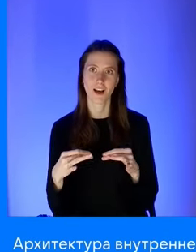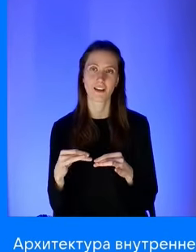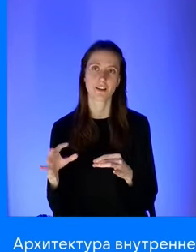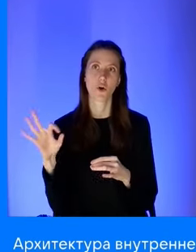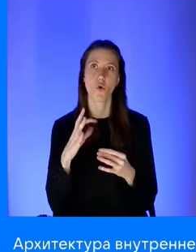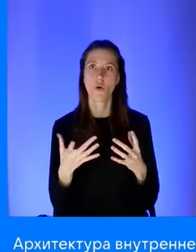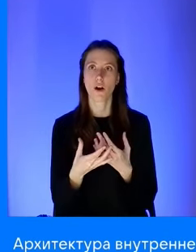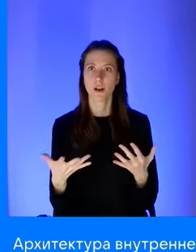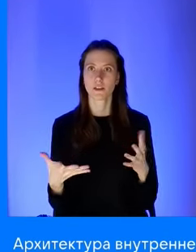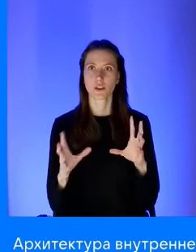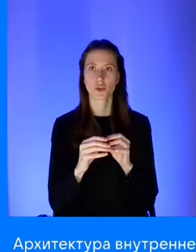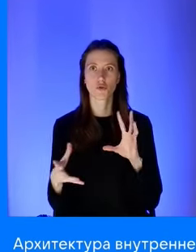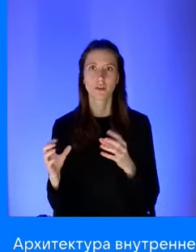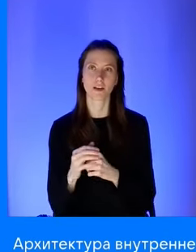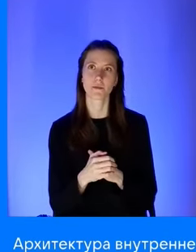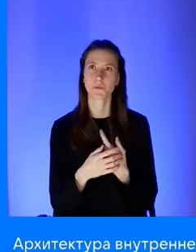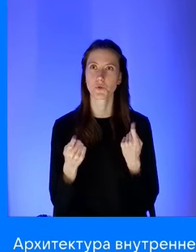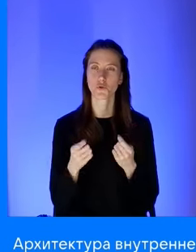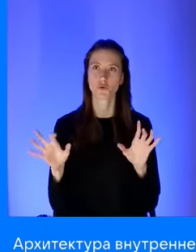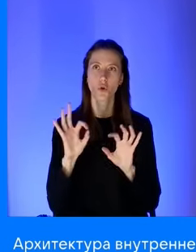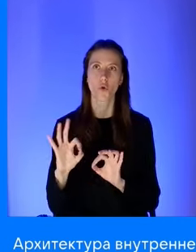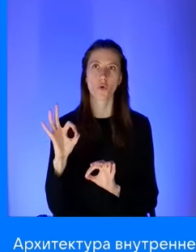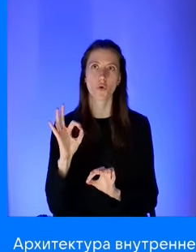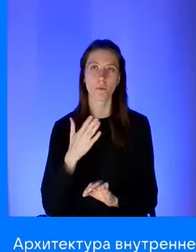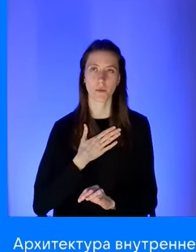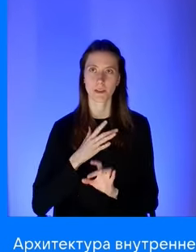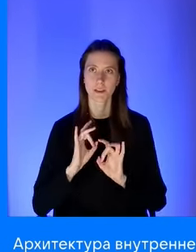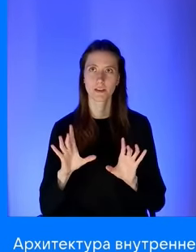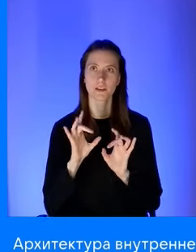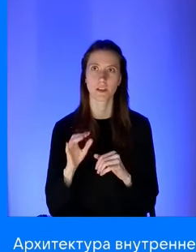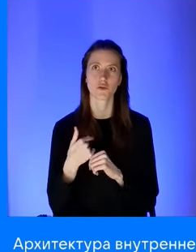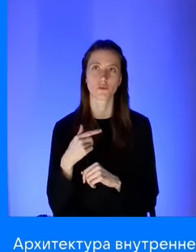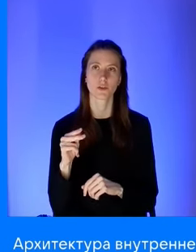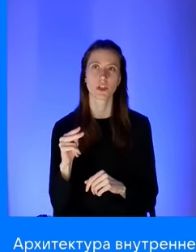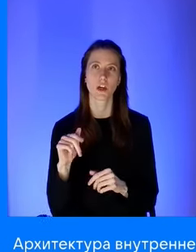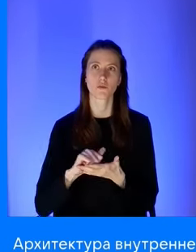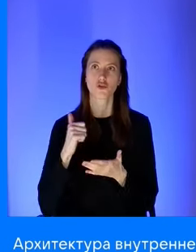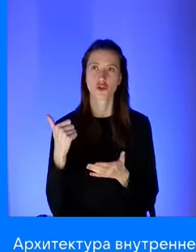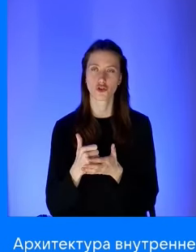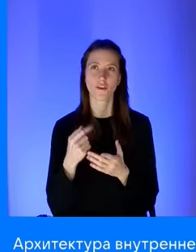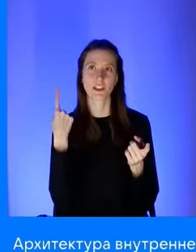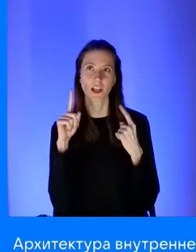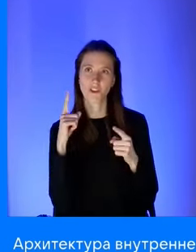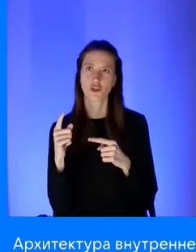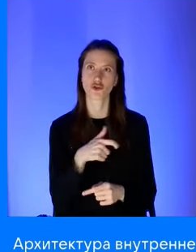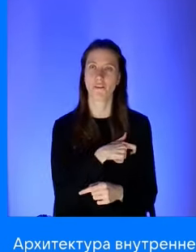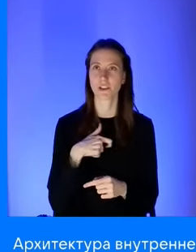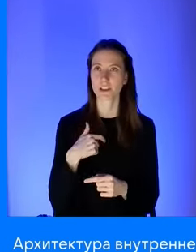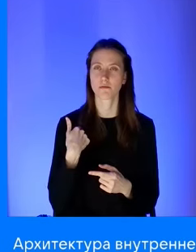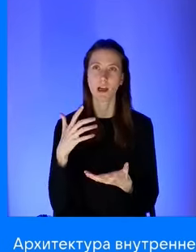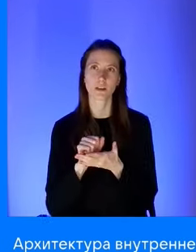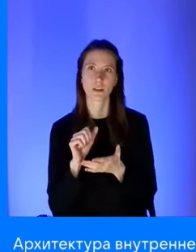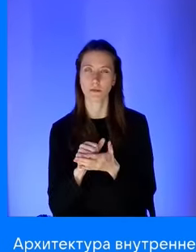результатах там того что я расскажу немножко о себе расскажу чеф Innovation офицер Что это такое Я занимаюсь